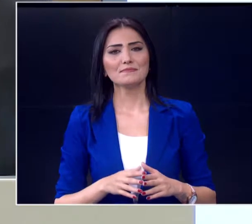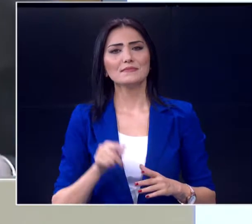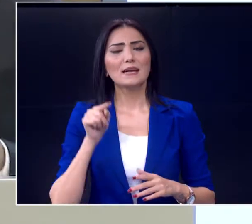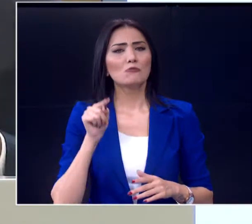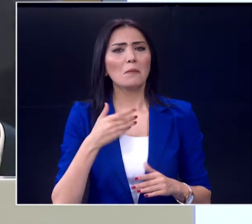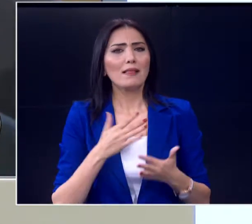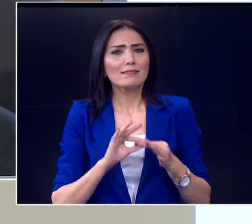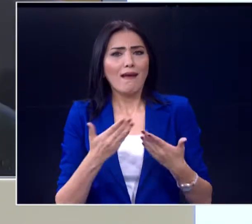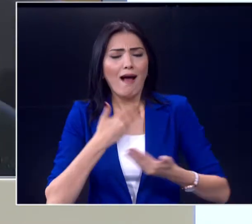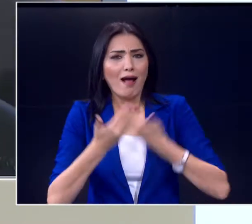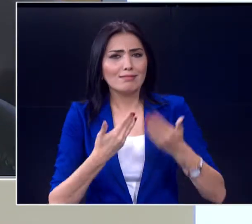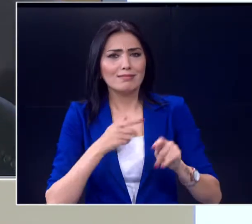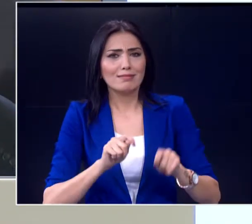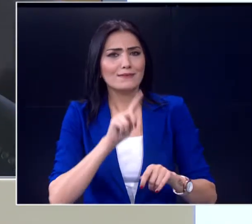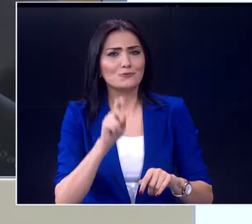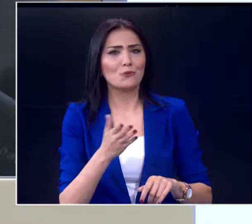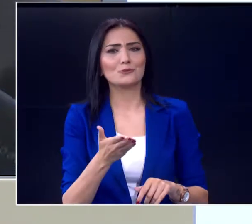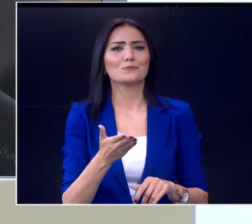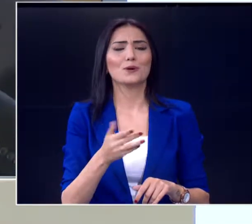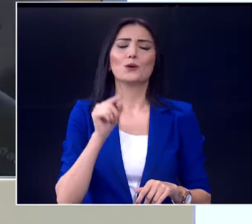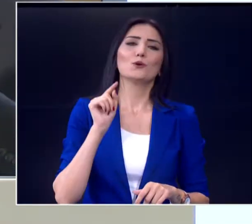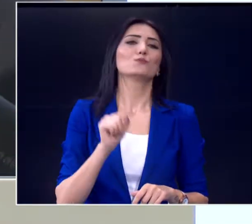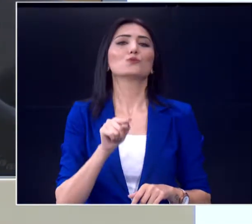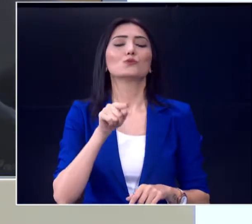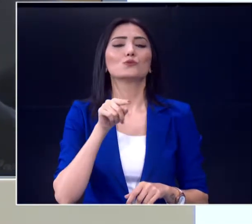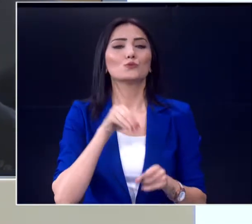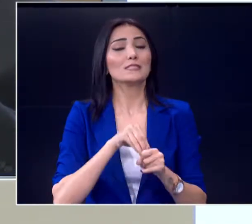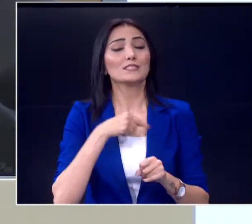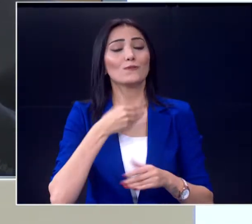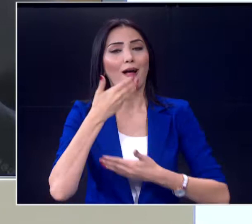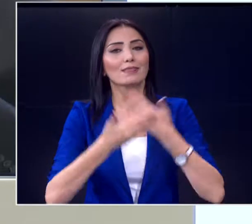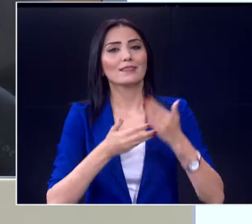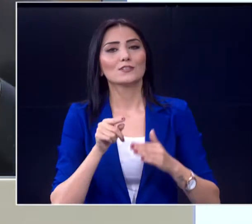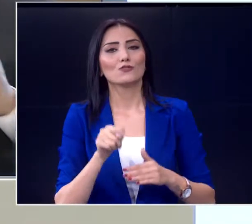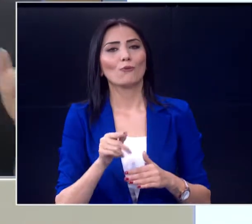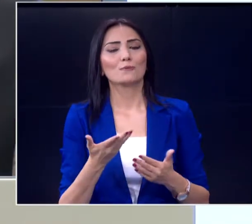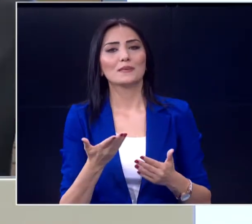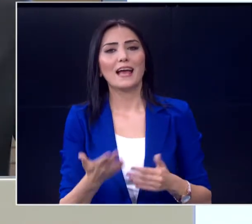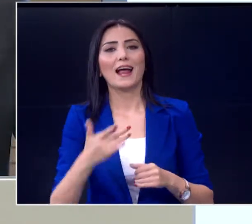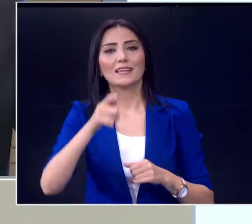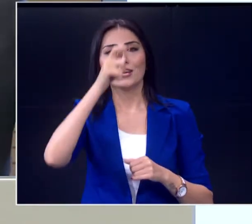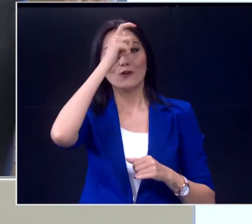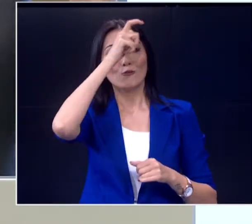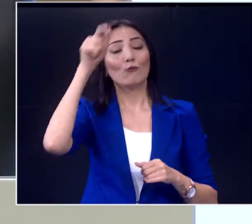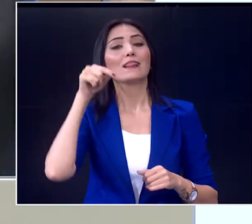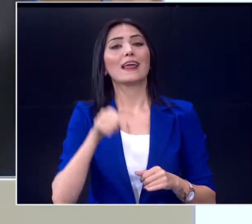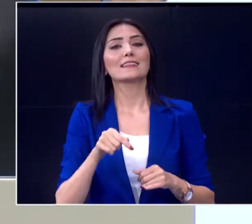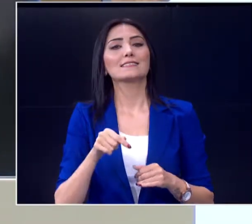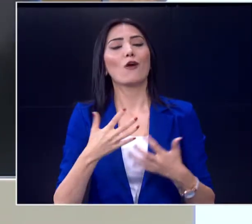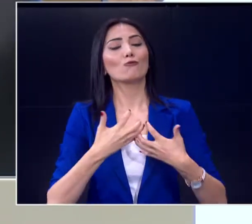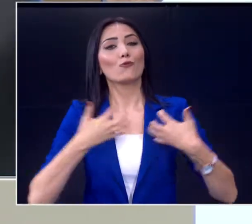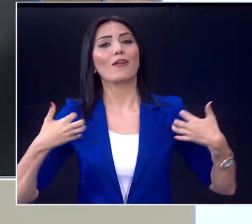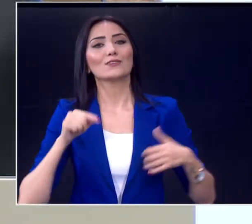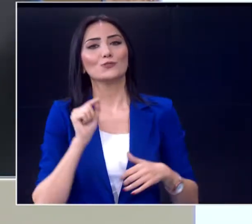bunları niye anlatıyorum? Bu şunun için anlatıyorum. Yani ülkenize güveneceksiniz.